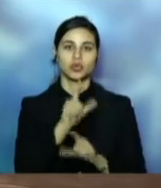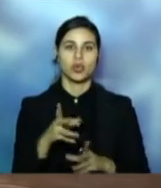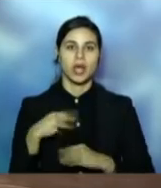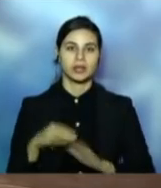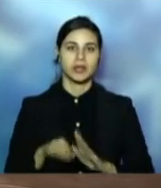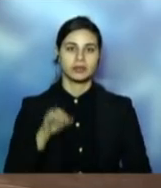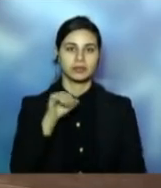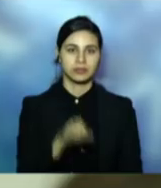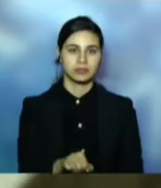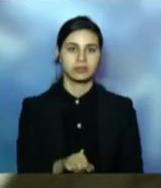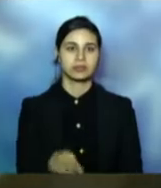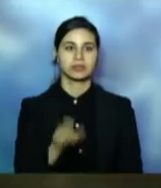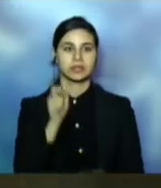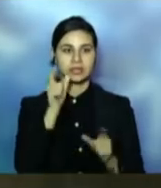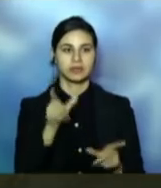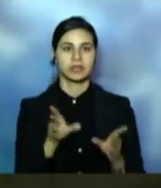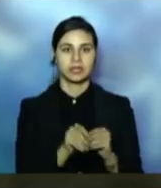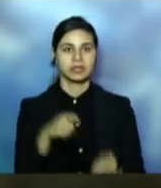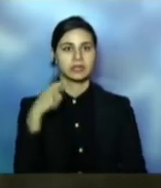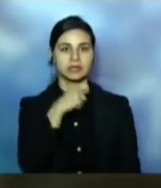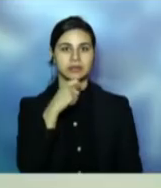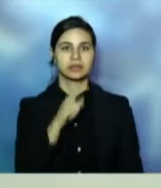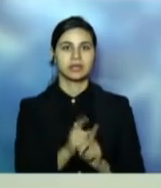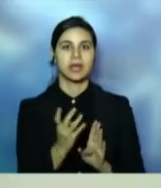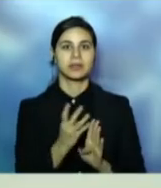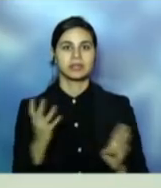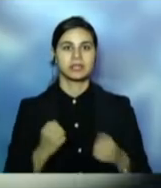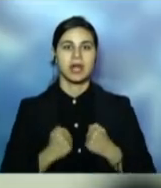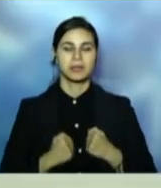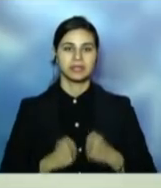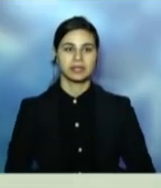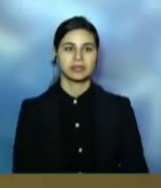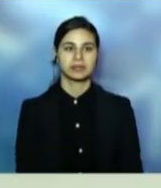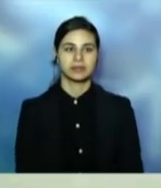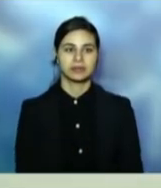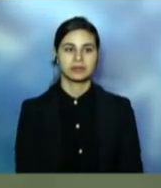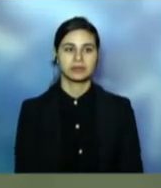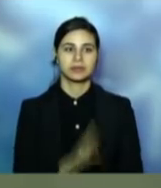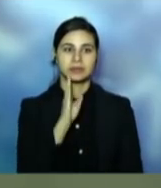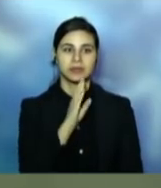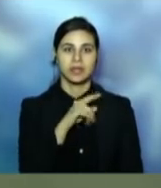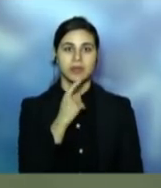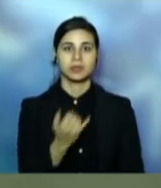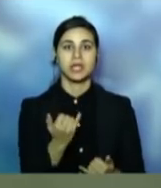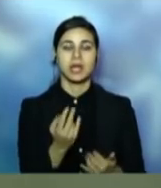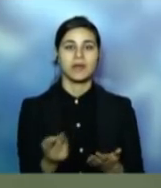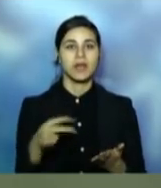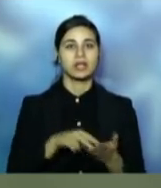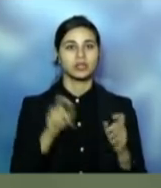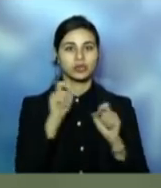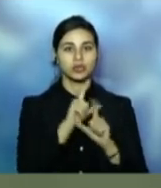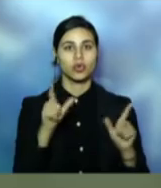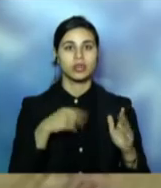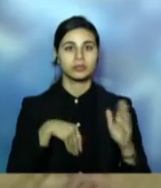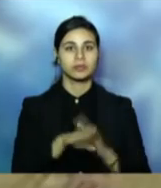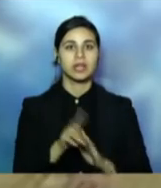სკოლაში, უყვიდებენ ერთად, არის რიგი აბაზანასთან. დედა რო იძახის, რომ ადეგით სკოლაში